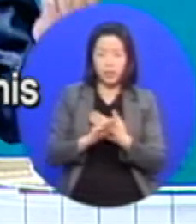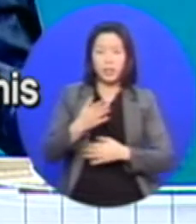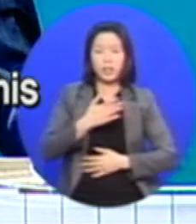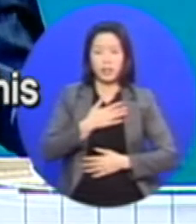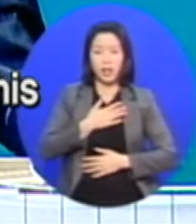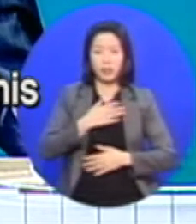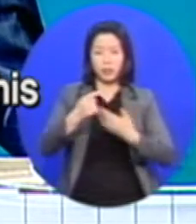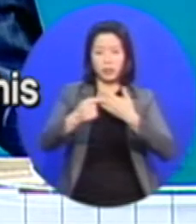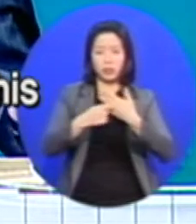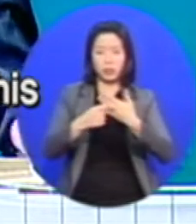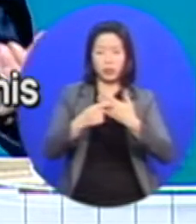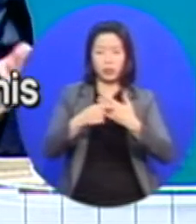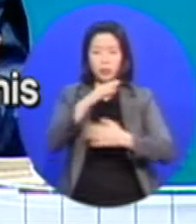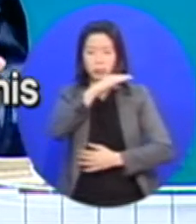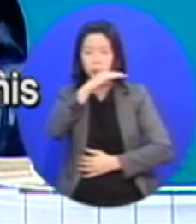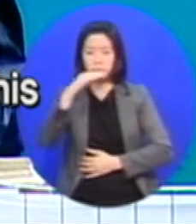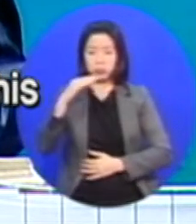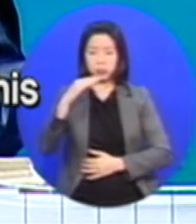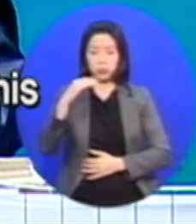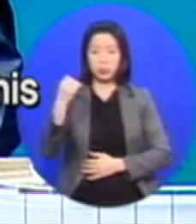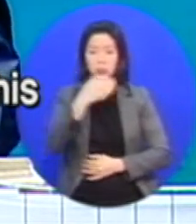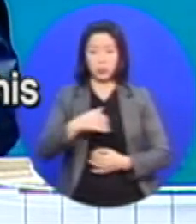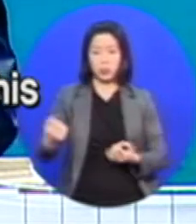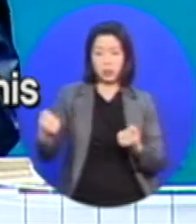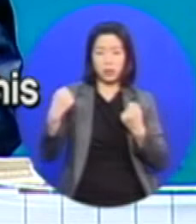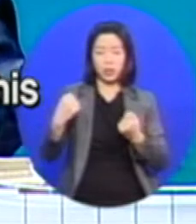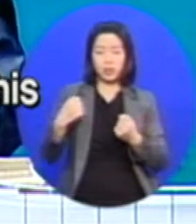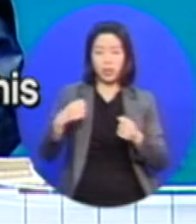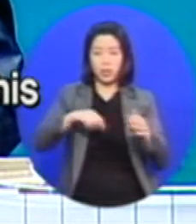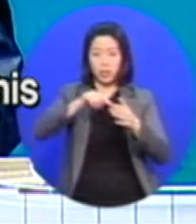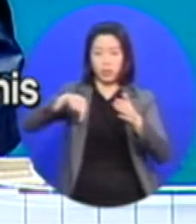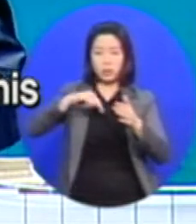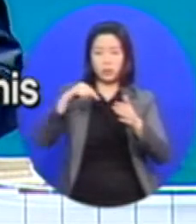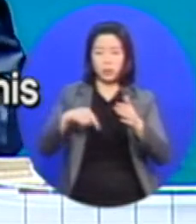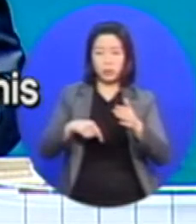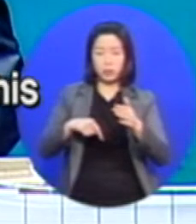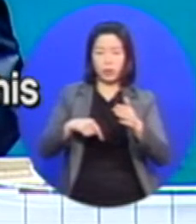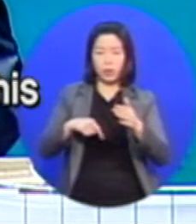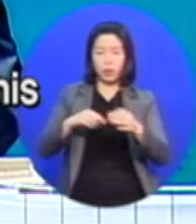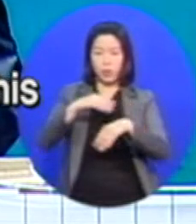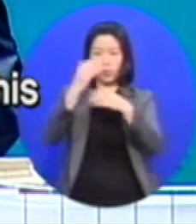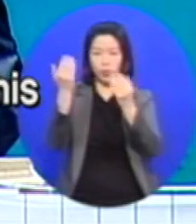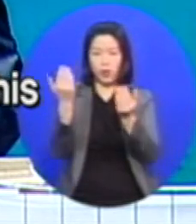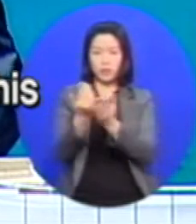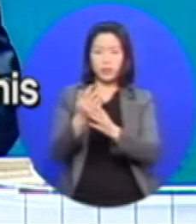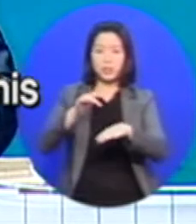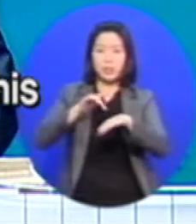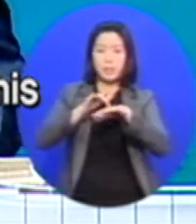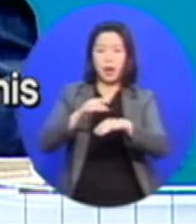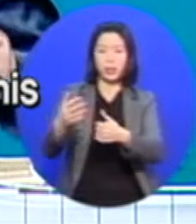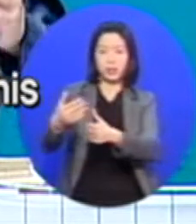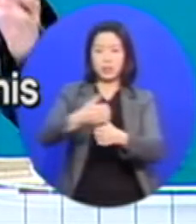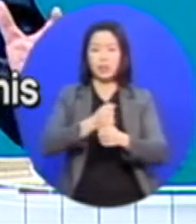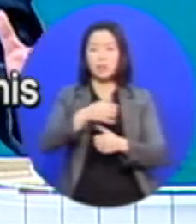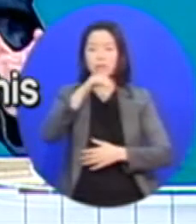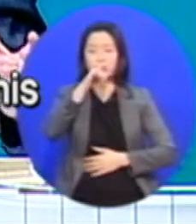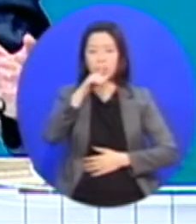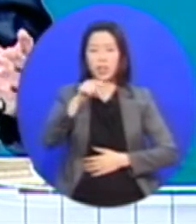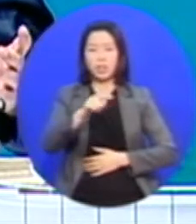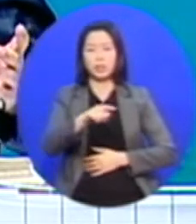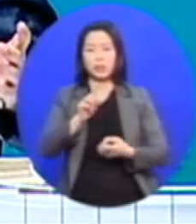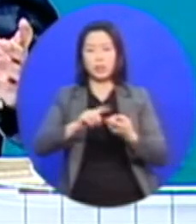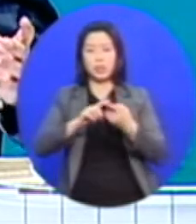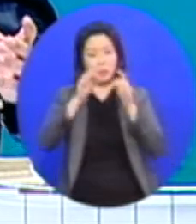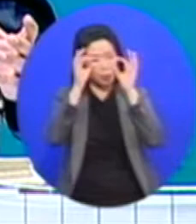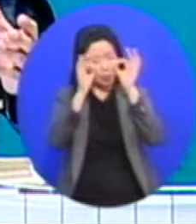나는 멀쩡하다고 생각했는데 알고 보니까 완전히 마귀에게 사로잡혀 있어요 그걸 볼 줄 알아야